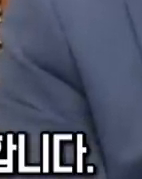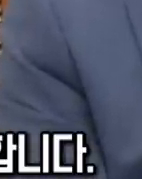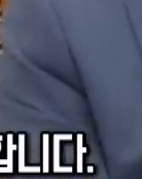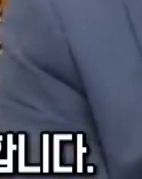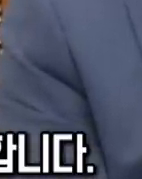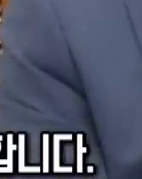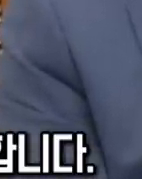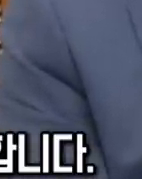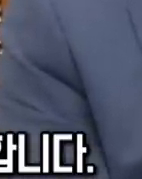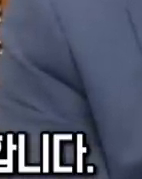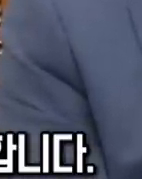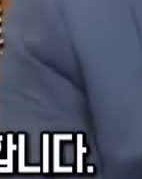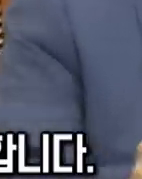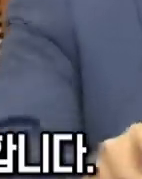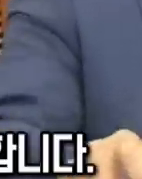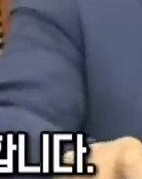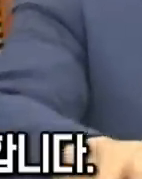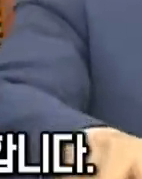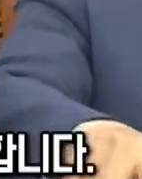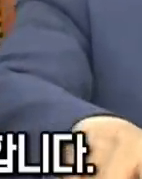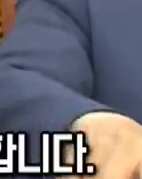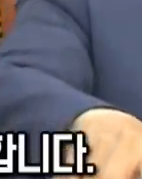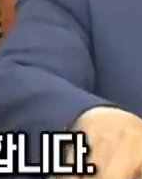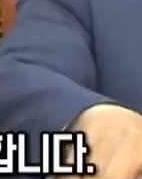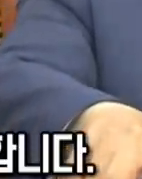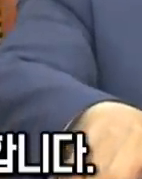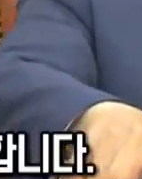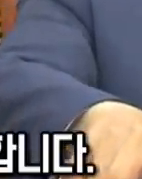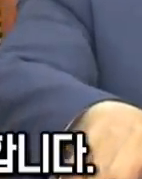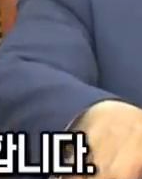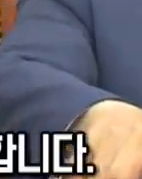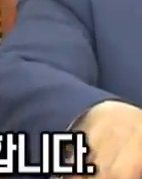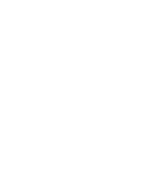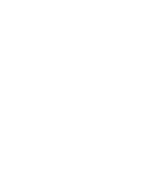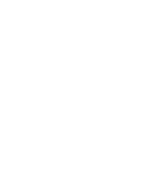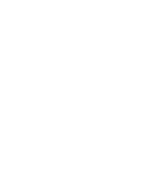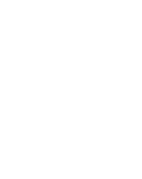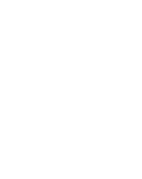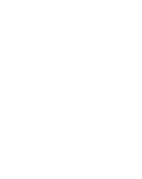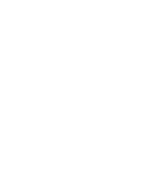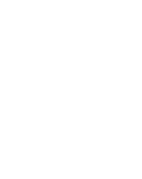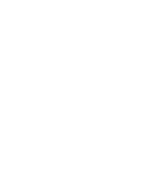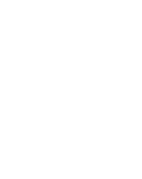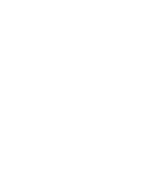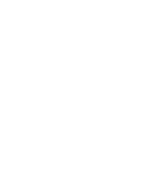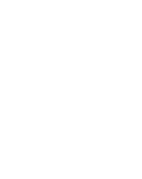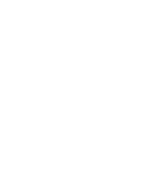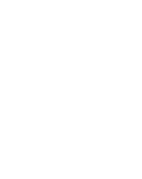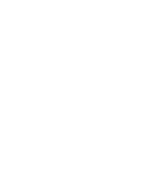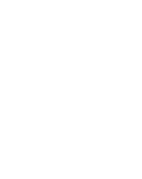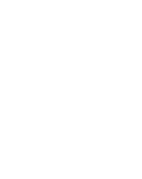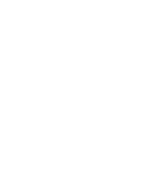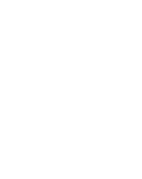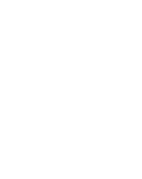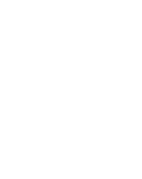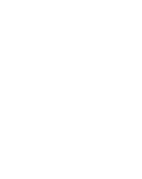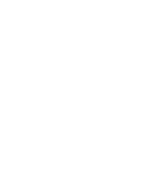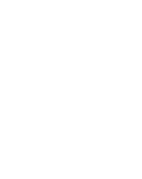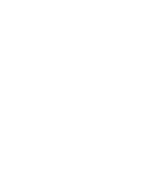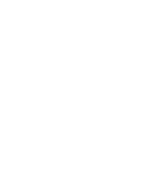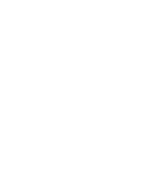없애는 일에 일본 측의 투명하고 적극적인 협력이 필요합니다. 한국 국내에서 引き続き